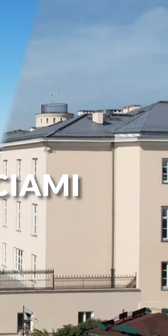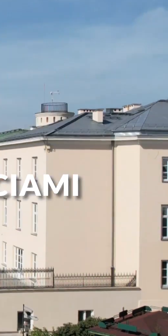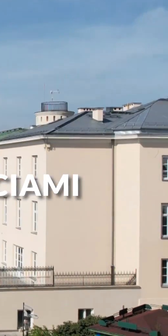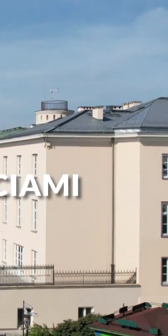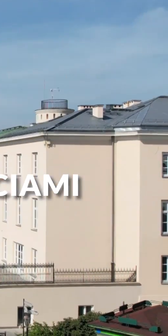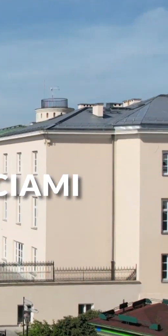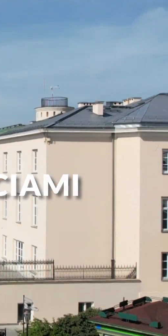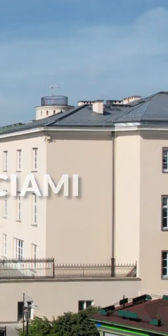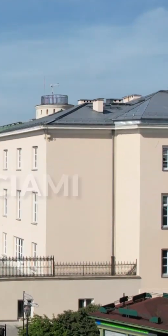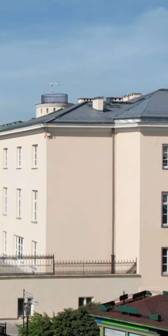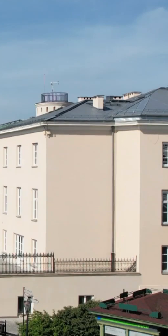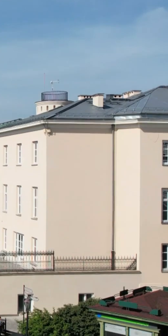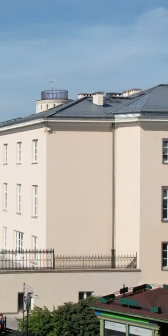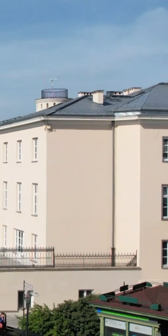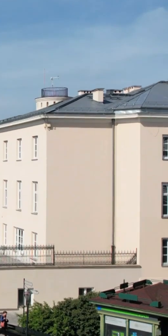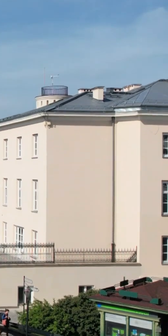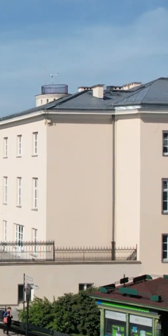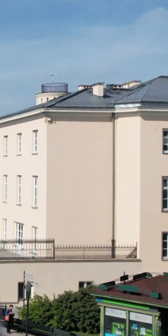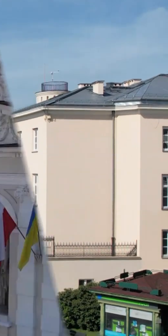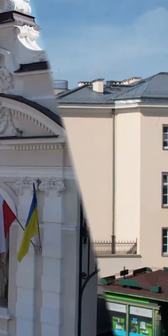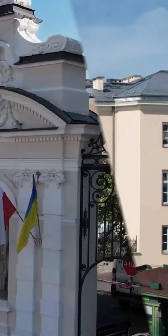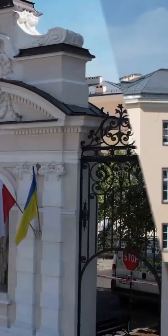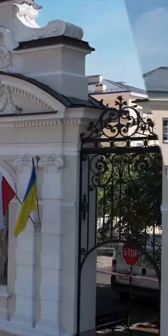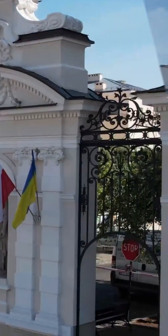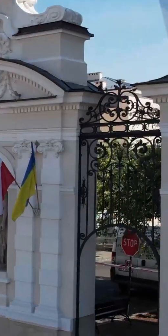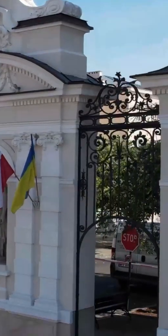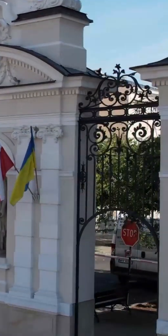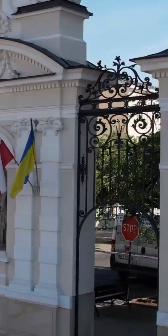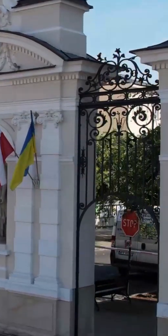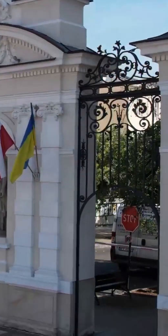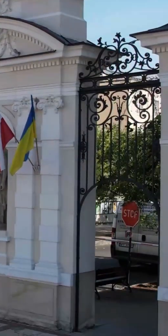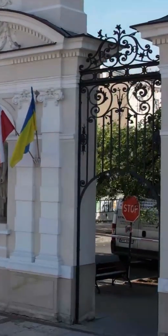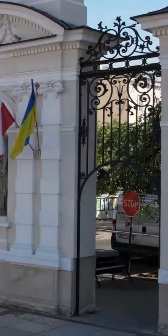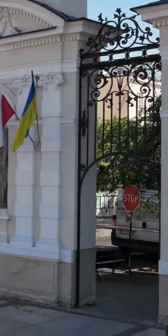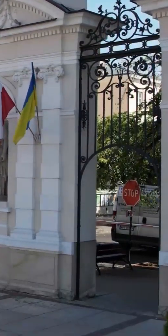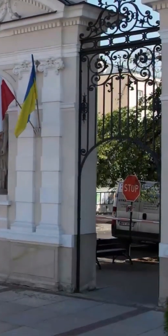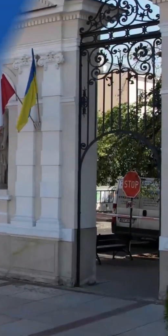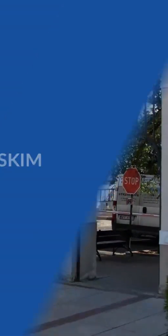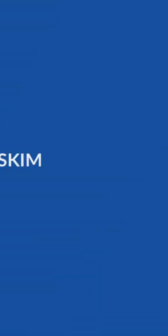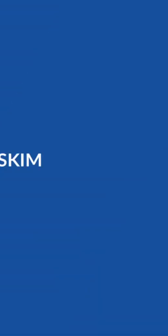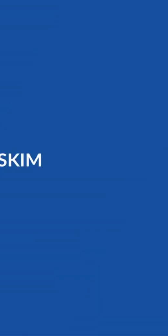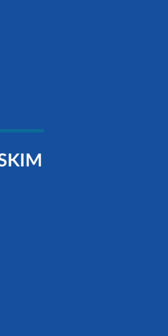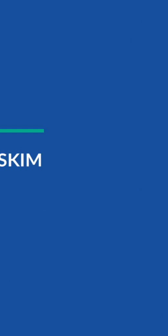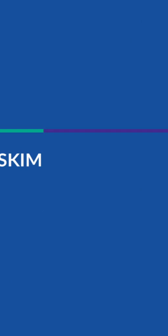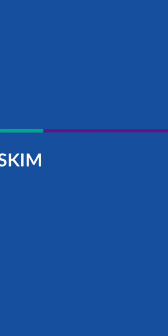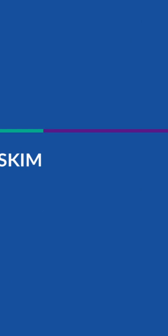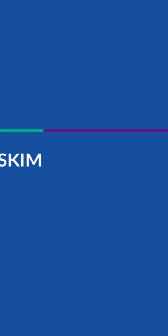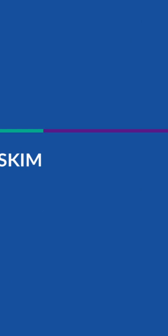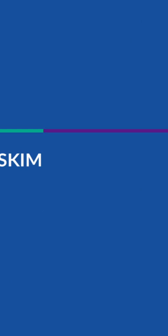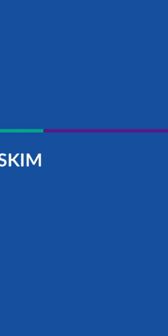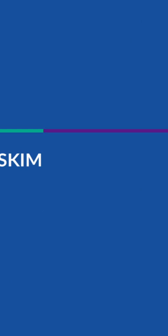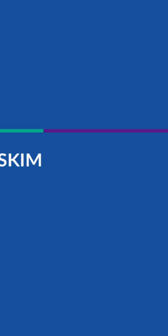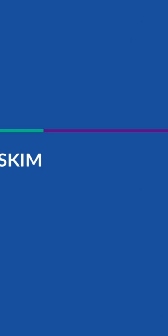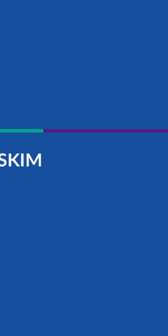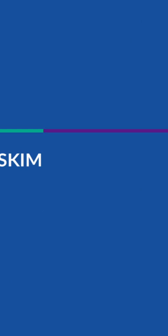Napisy: Uniwersytet Warszawski. Biuro do spraw osób z niepełnosprawnościami. Pierwsze kroki na Uniwersytecie